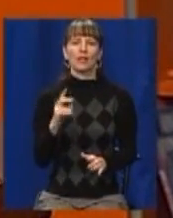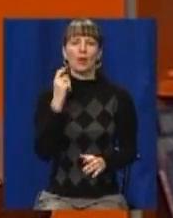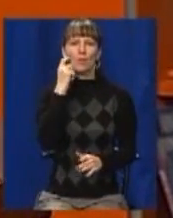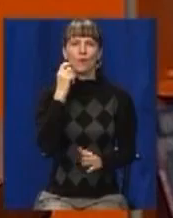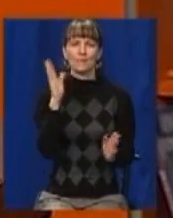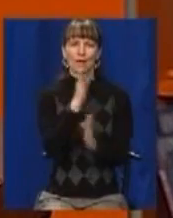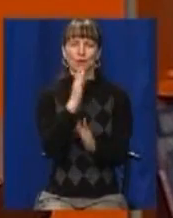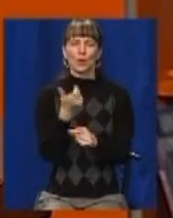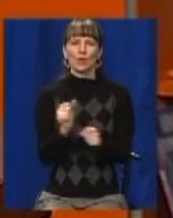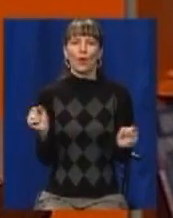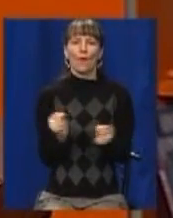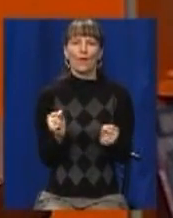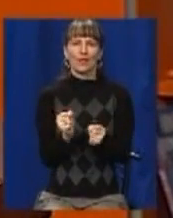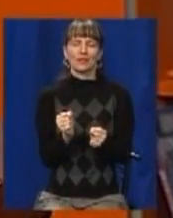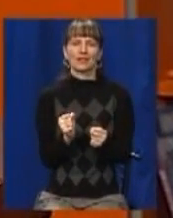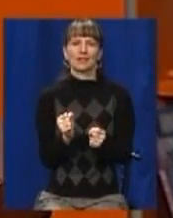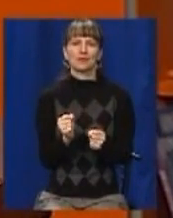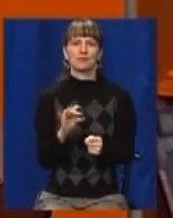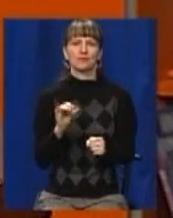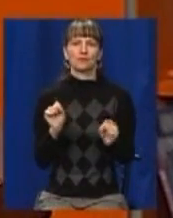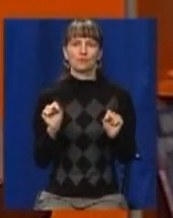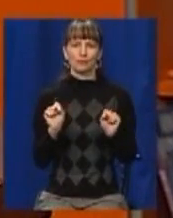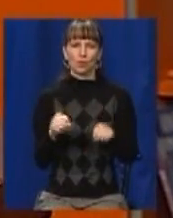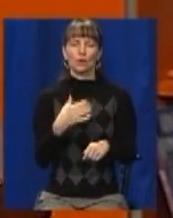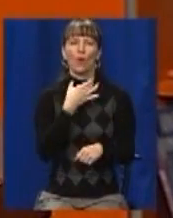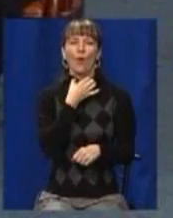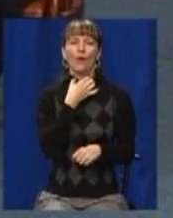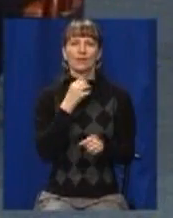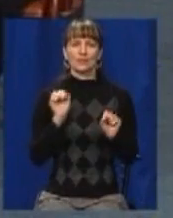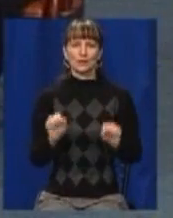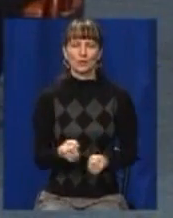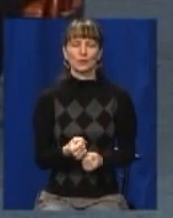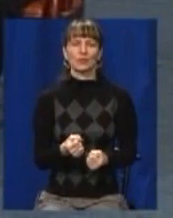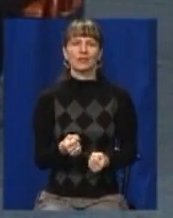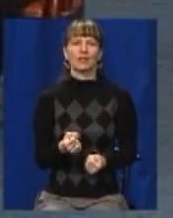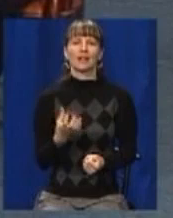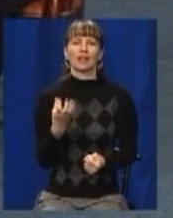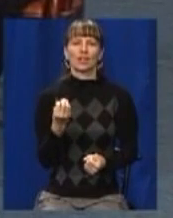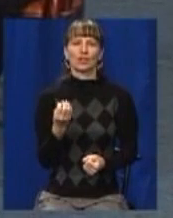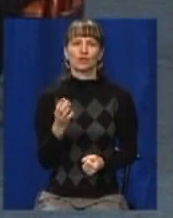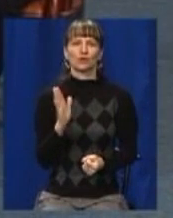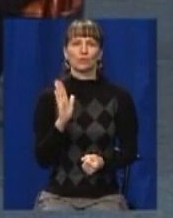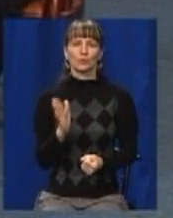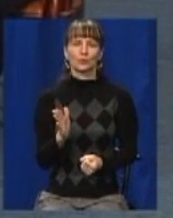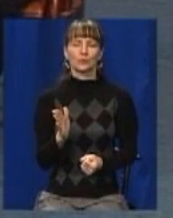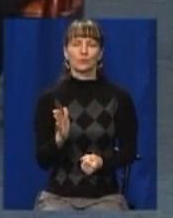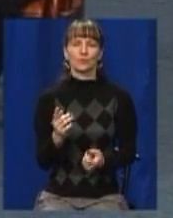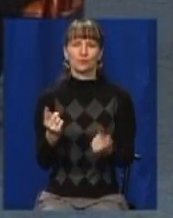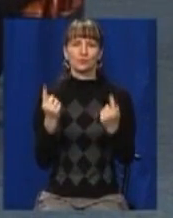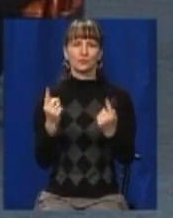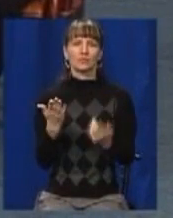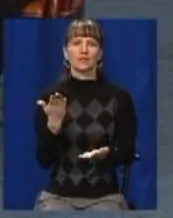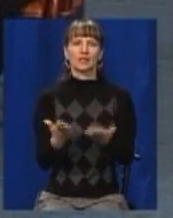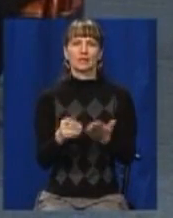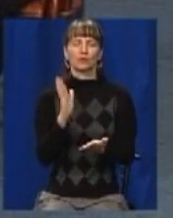повітрі дуже холодно і можна застудити горло. Ну, насправді, як на мене, ще буде один нюанс такий, да, величезний просто. Якщо